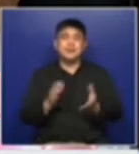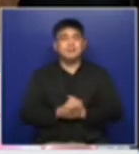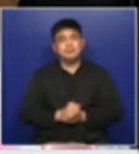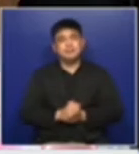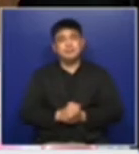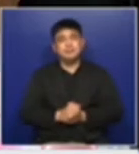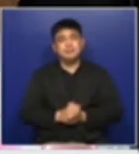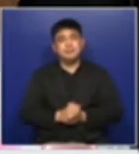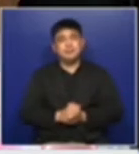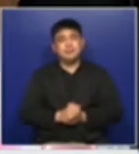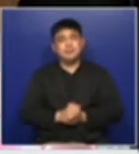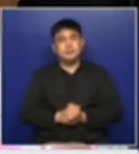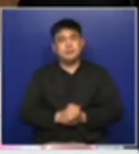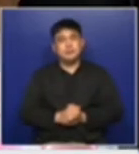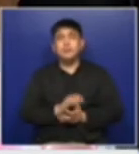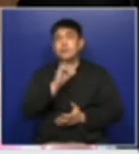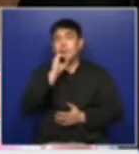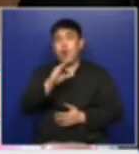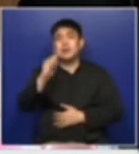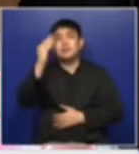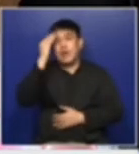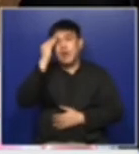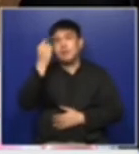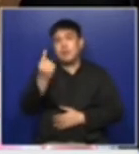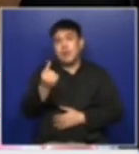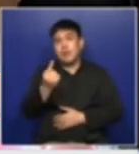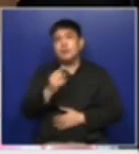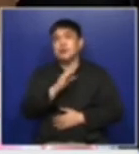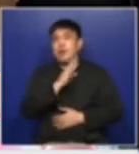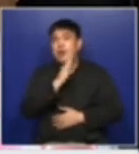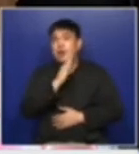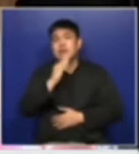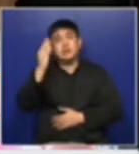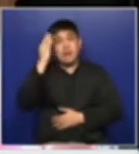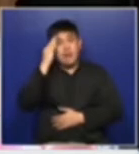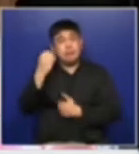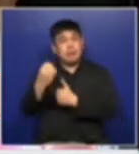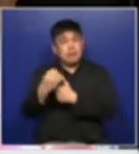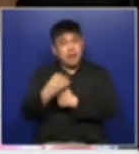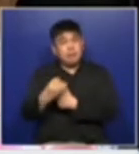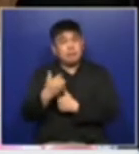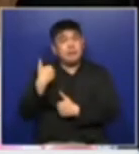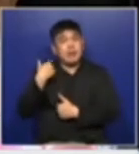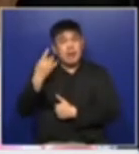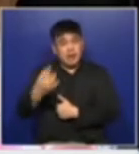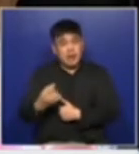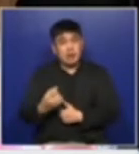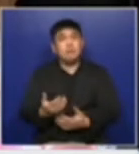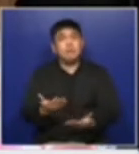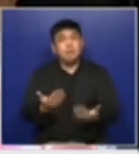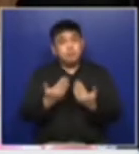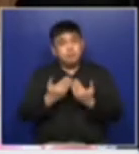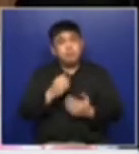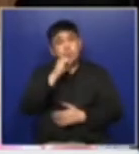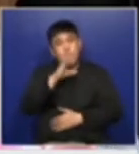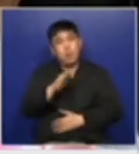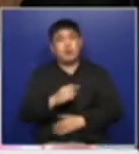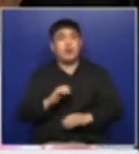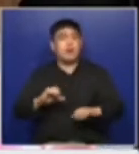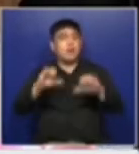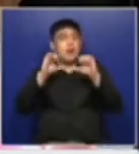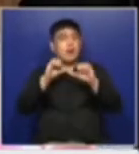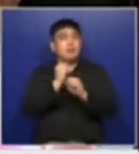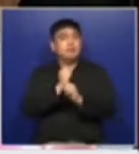เพราะเพียงแต่รับทราบก็รับทราบก็มีข้อเสนอแนะอะไรก็บอกมารัฐบาลก็ทำไปตามหน้าที่ท่านนายกครับ